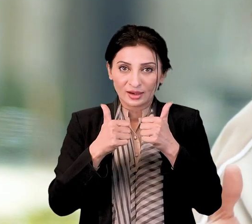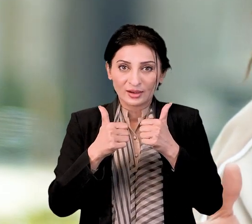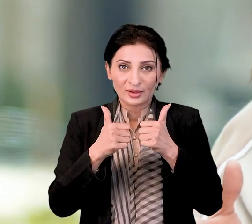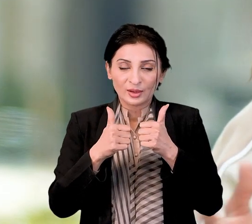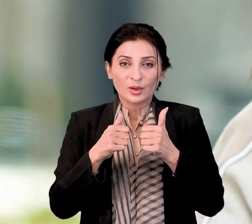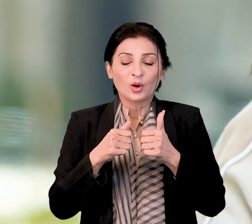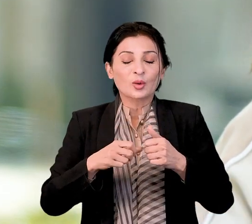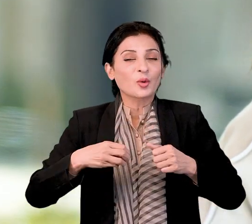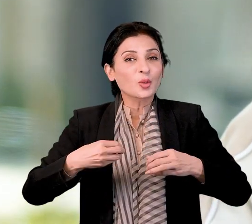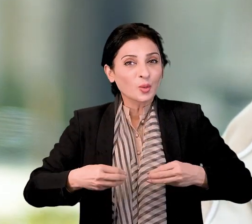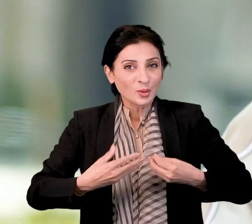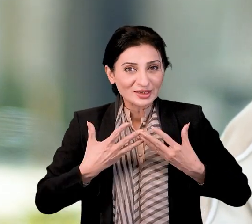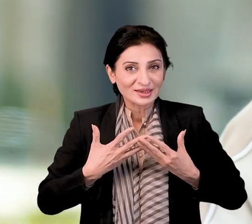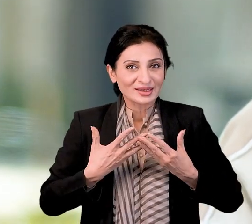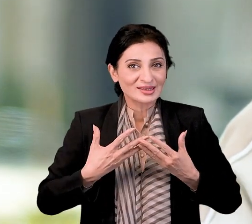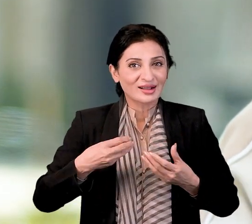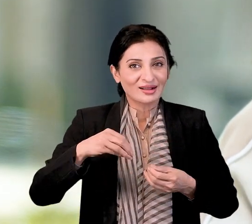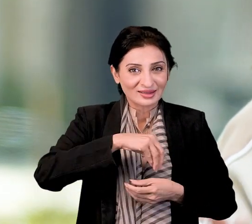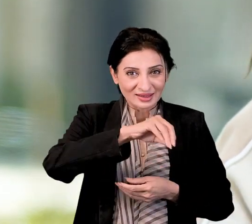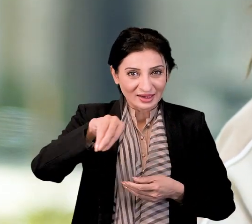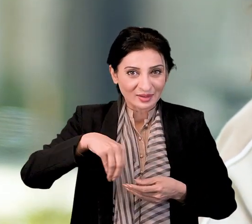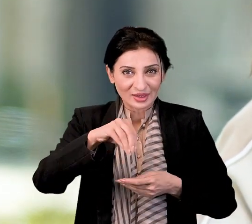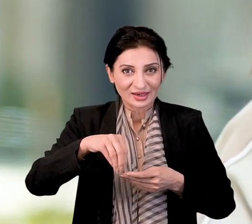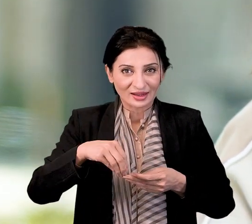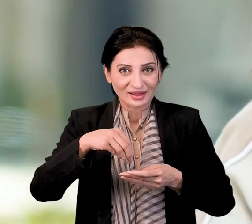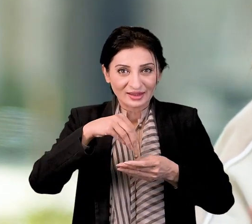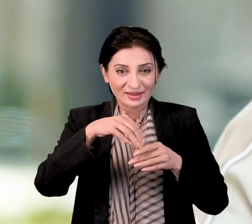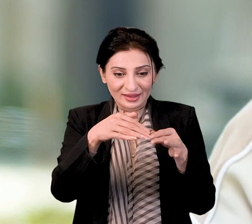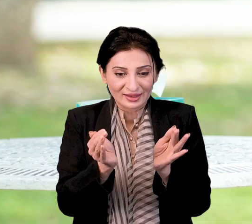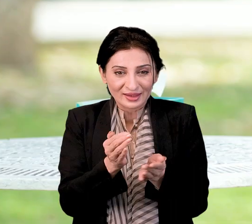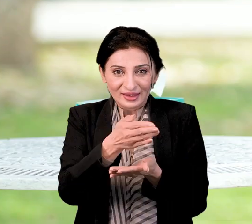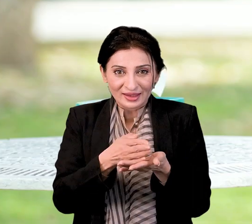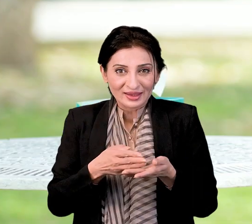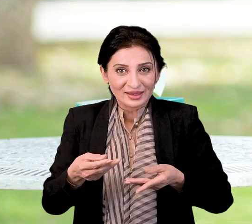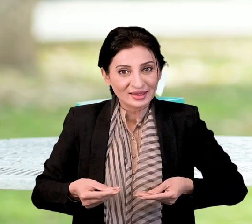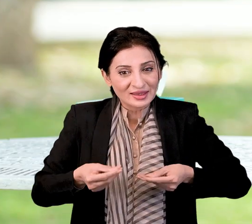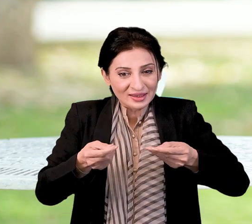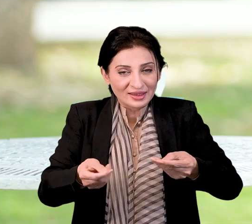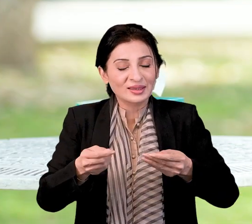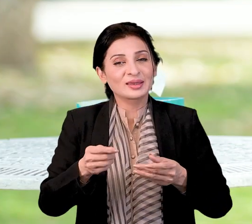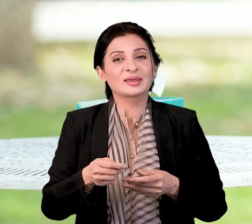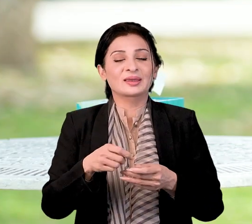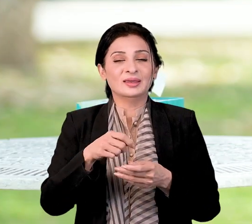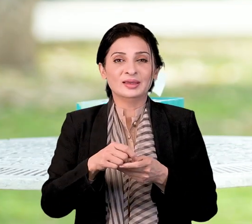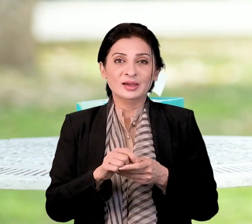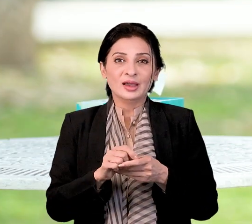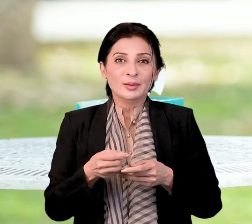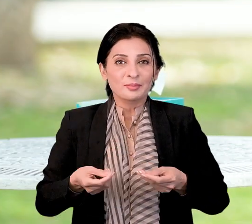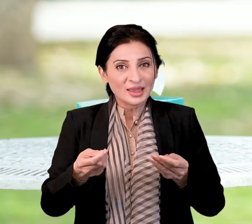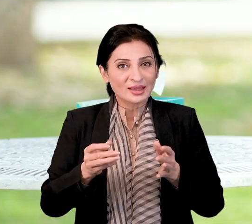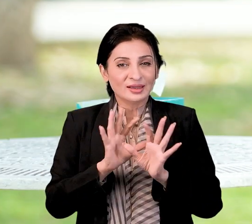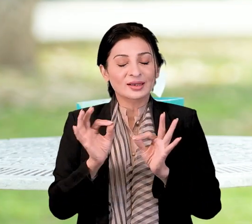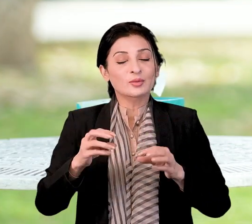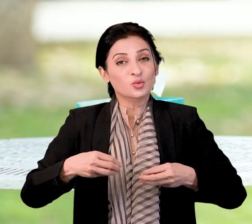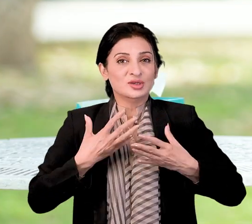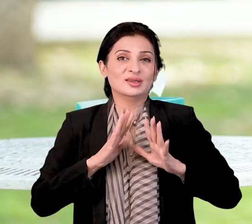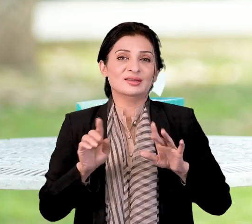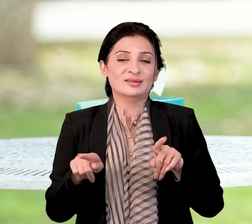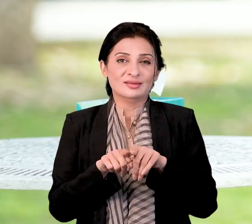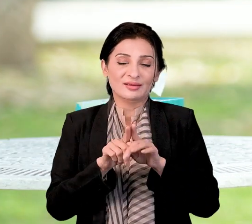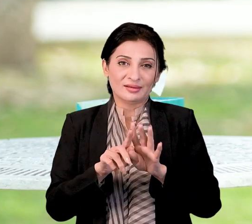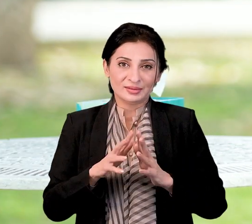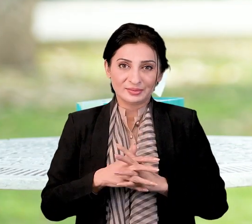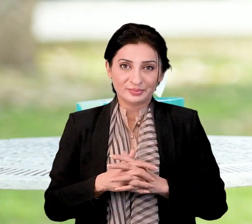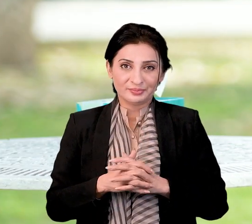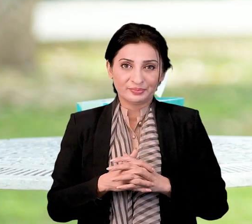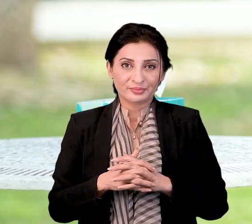very expensive place where they won't be able to have a good time. पाकिस्तान आप पूरे एज अ होल कंट्री उसकी